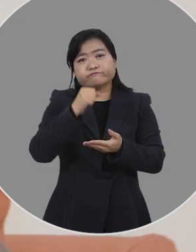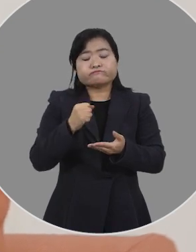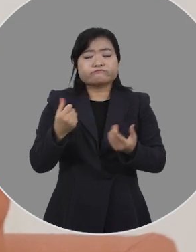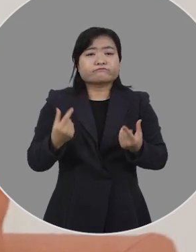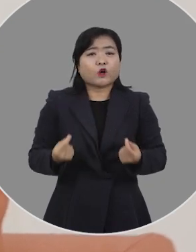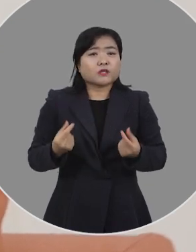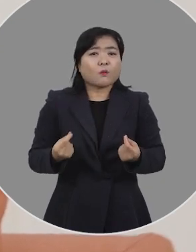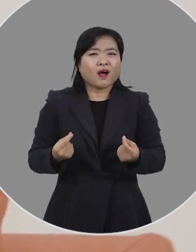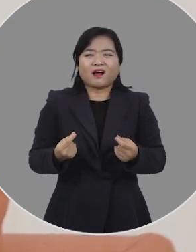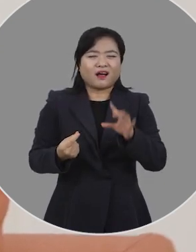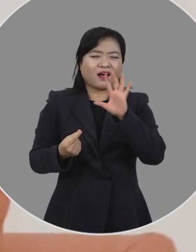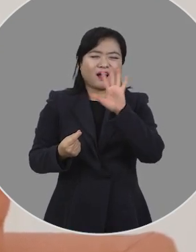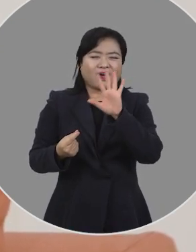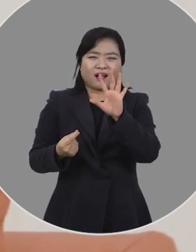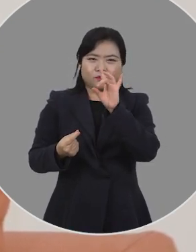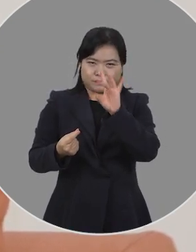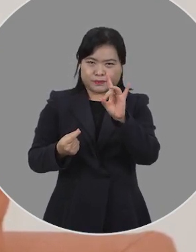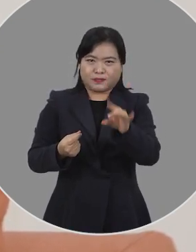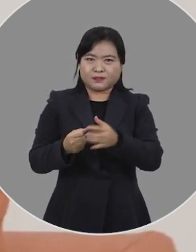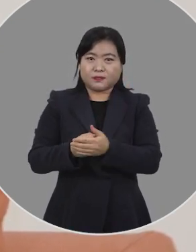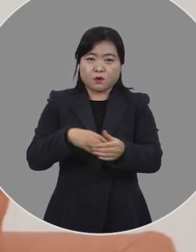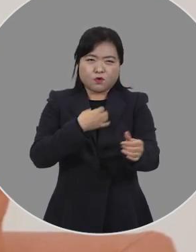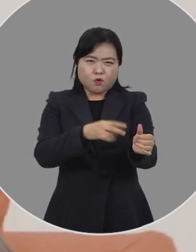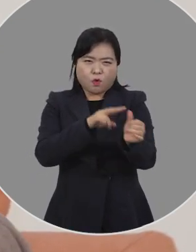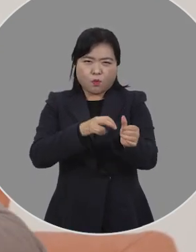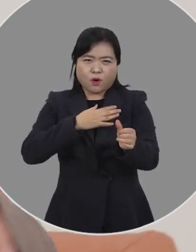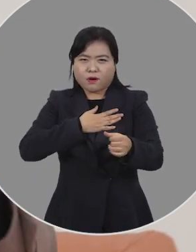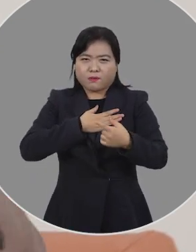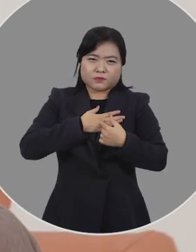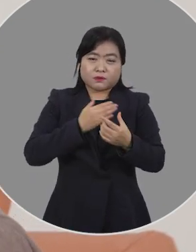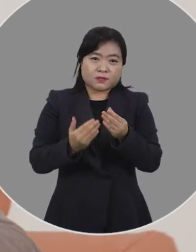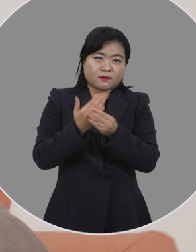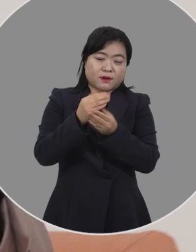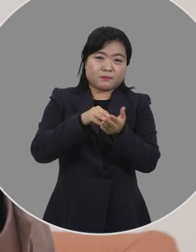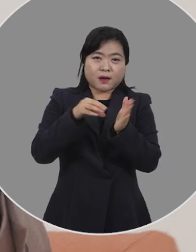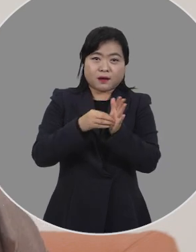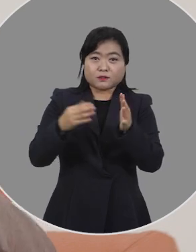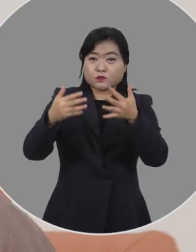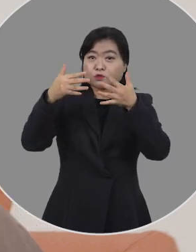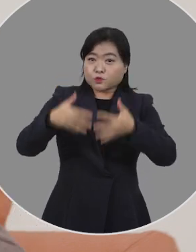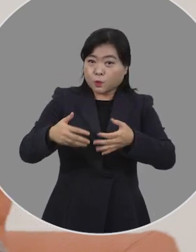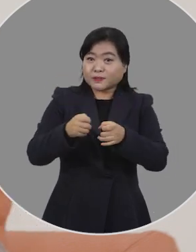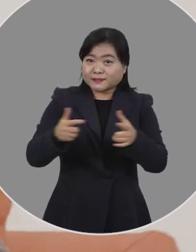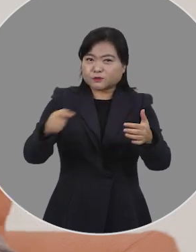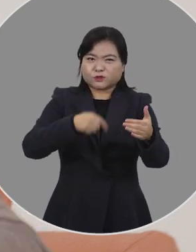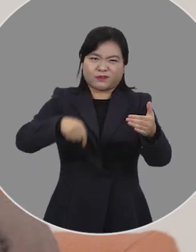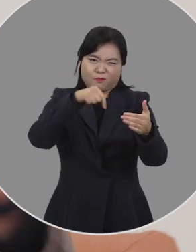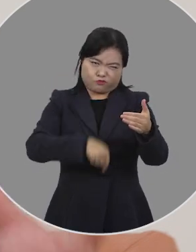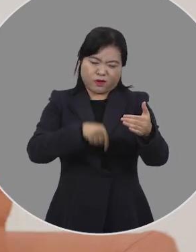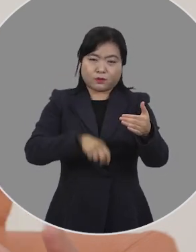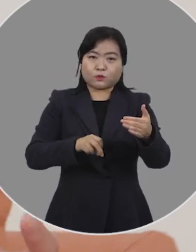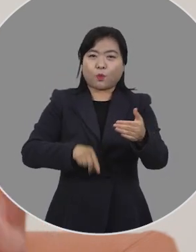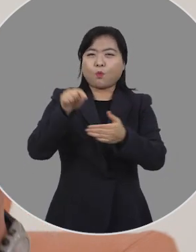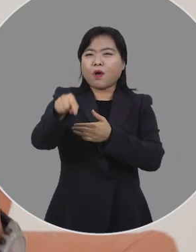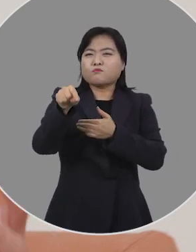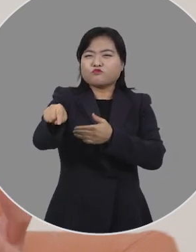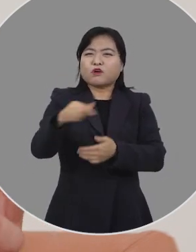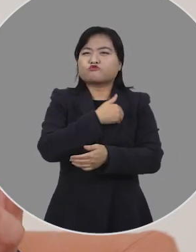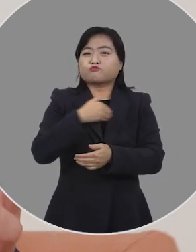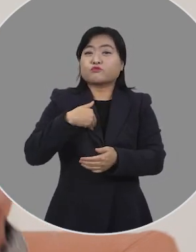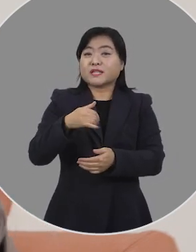것 같아요. 그건 아니다. 그러니까 이런 그 혐오의 감정이 일어날 만한 조건들이 우리 내부에 그리고 우리 외부에